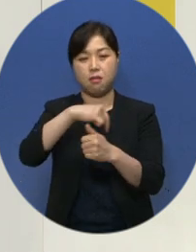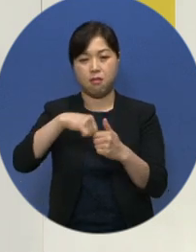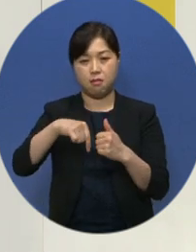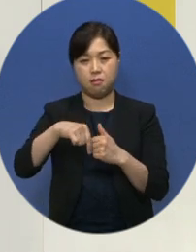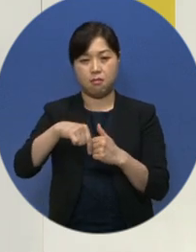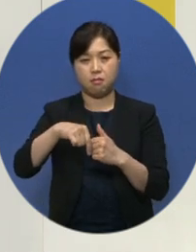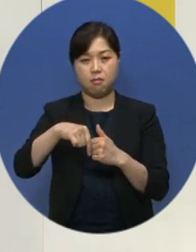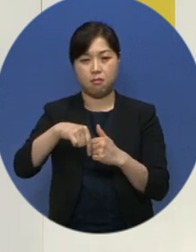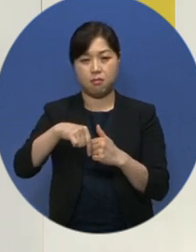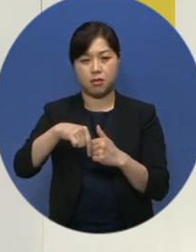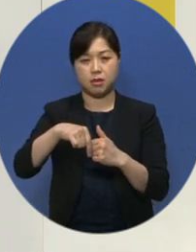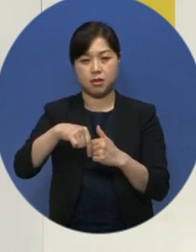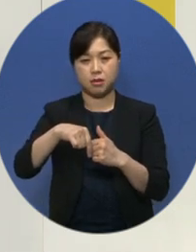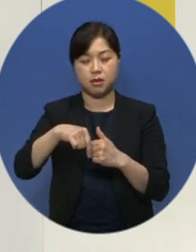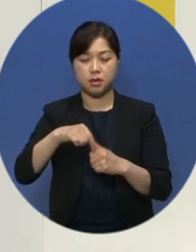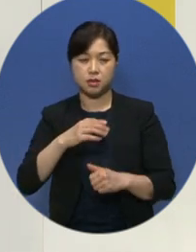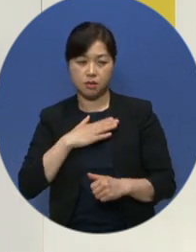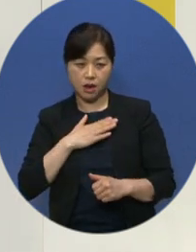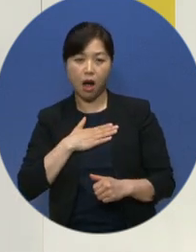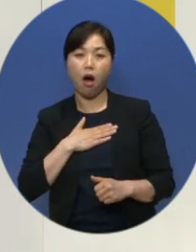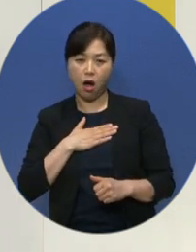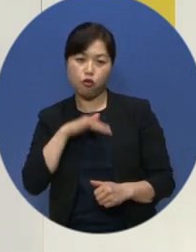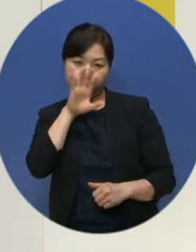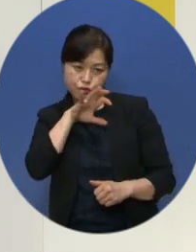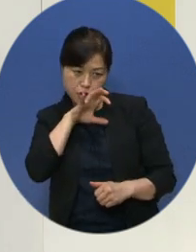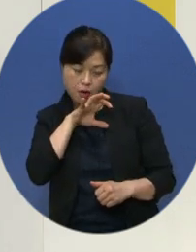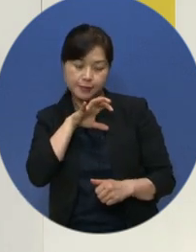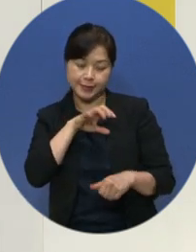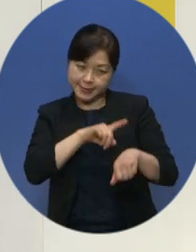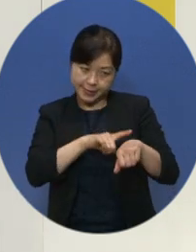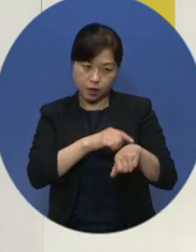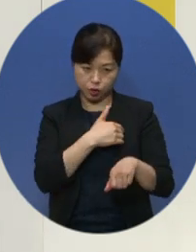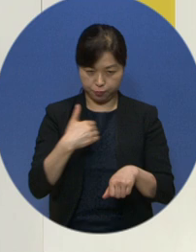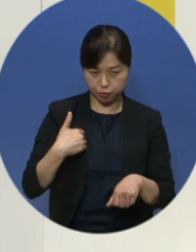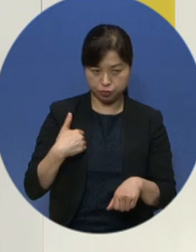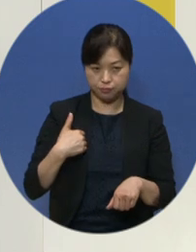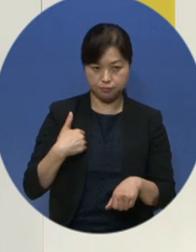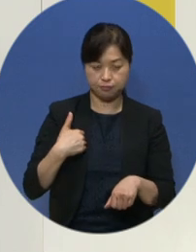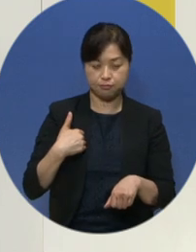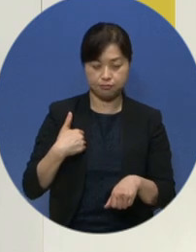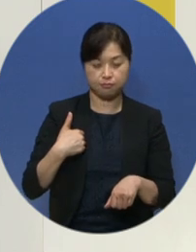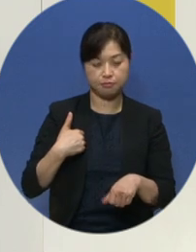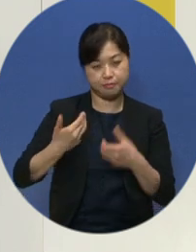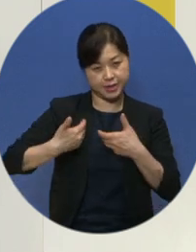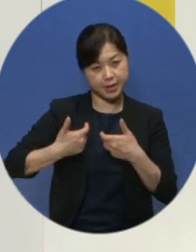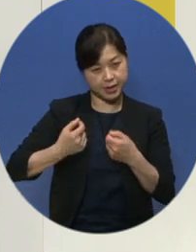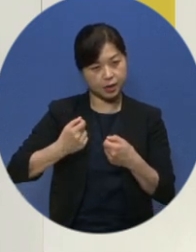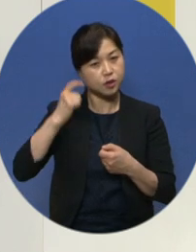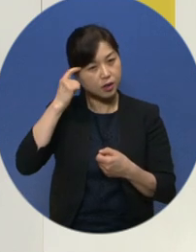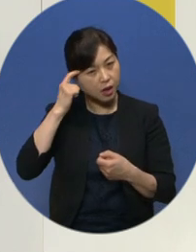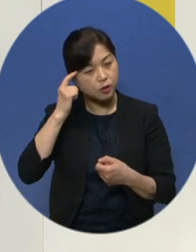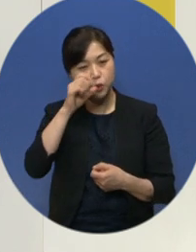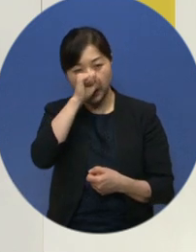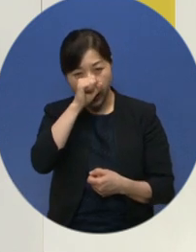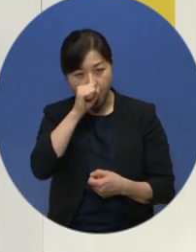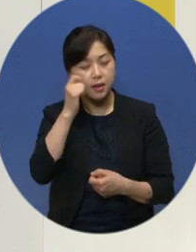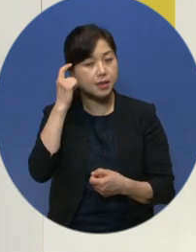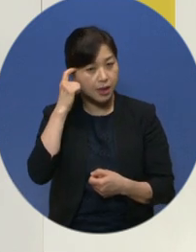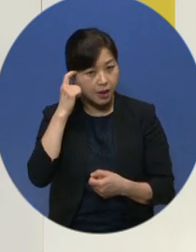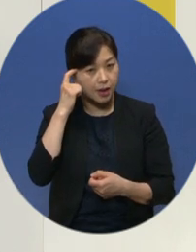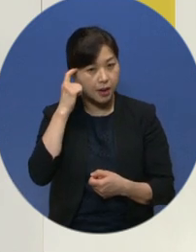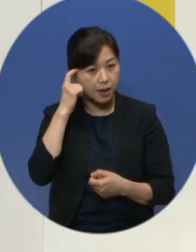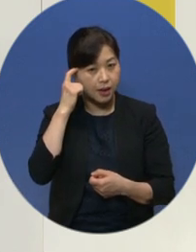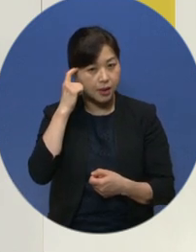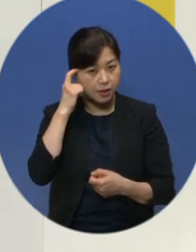것들은 도리어 저희들이 좀더 전화 회복의 기회로 삼아서 어 좀 더 이제 적극적으로 할 수 있게끔